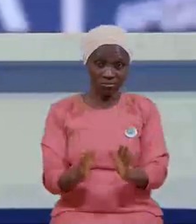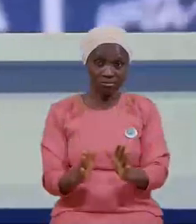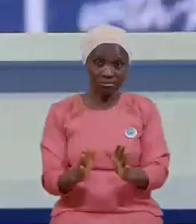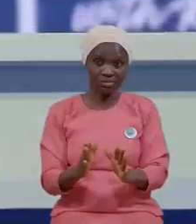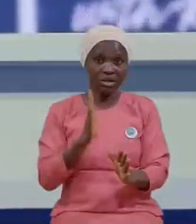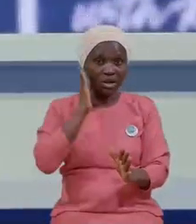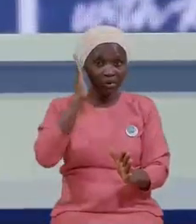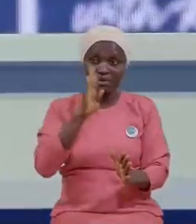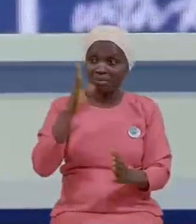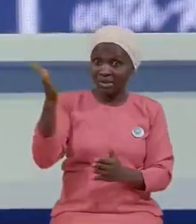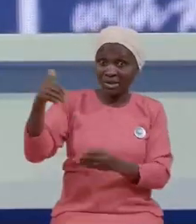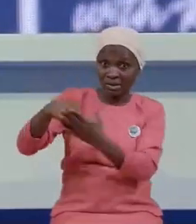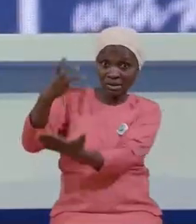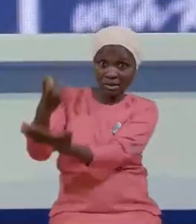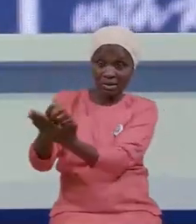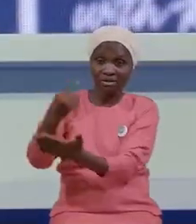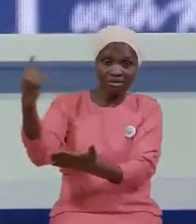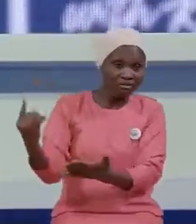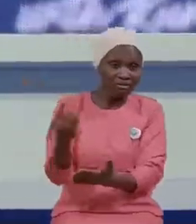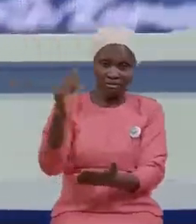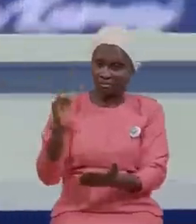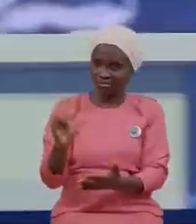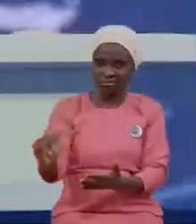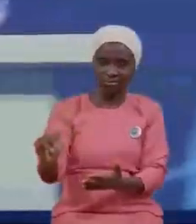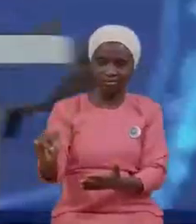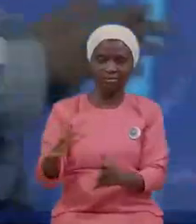sera pour toujours là-bas.